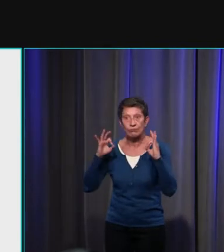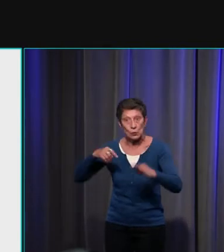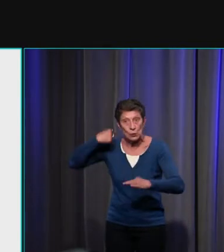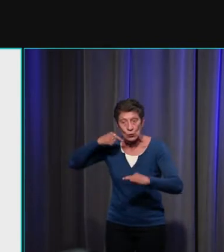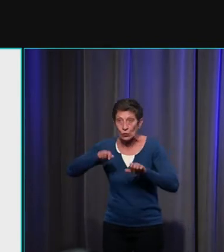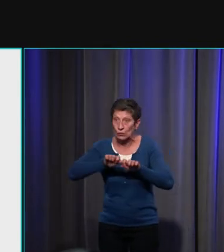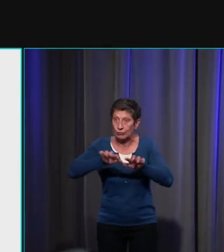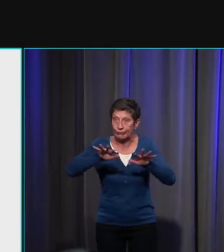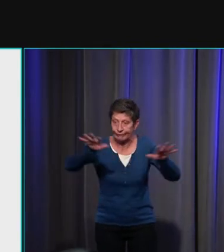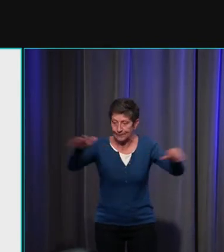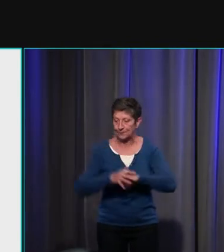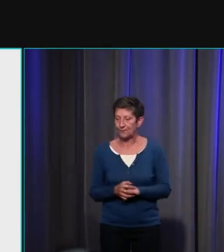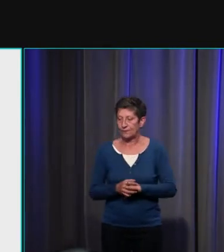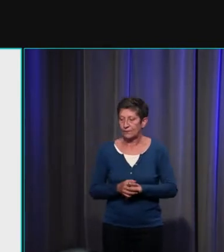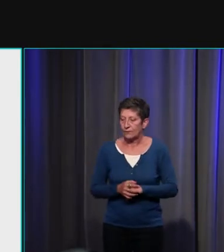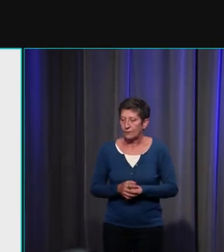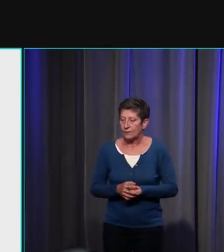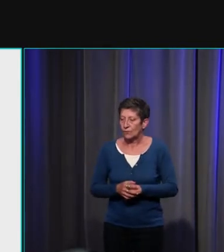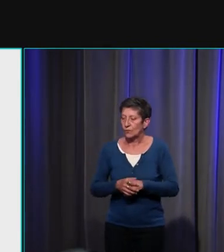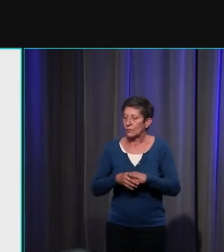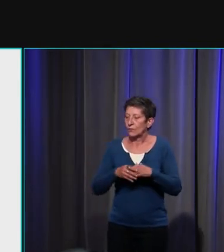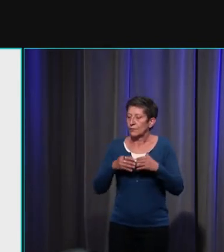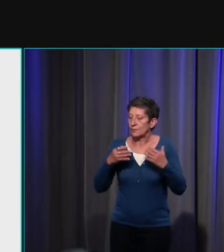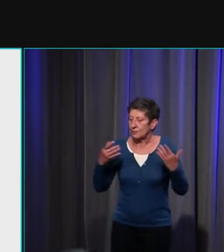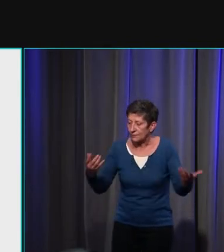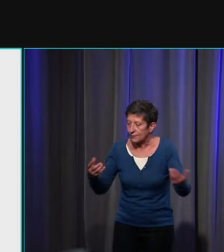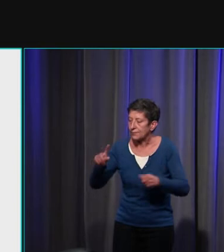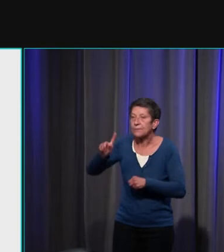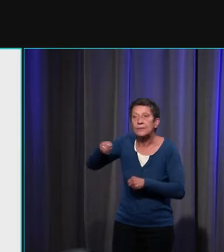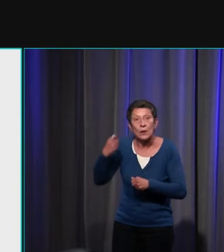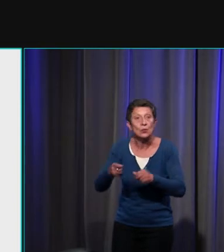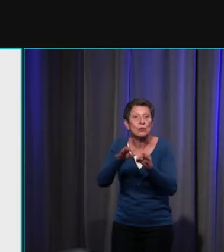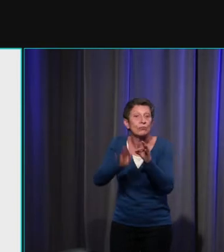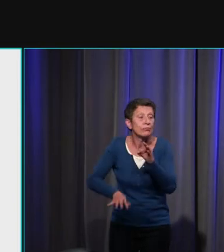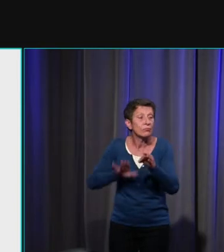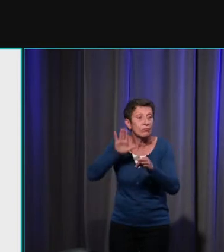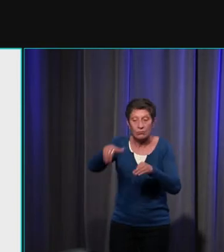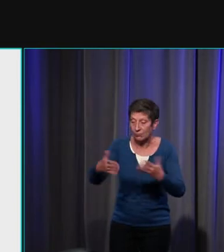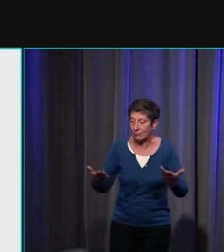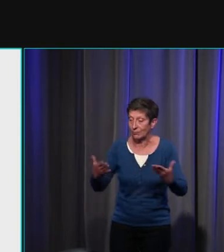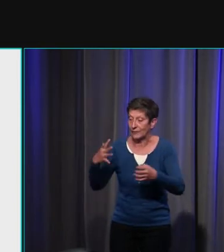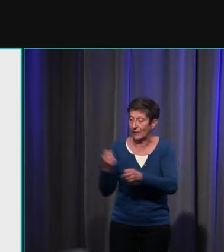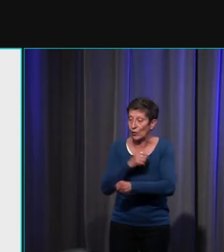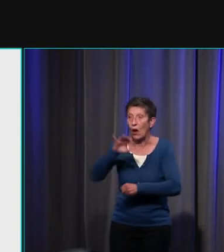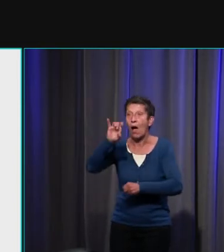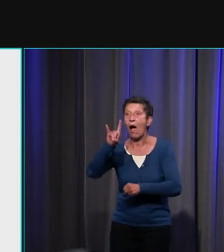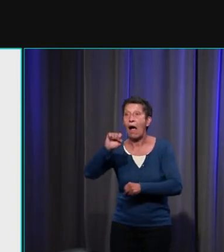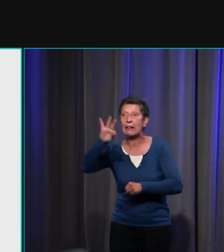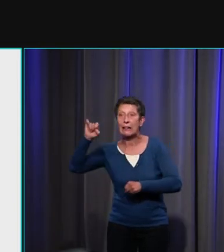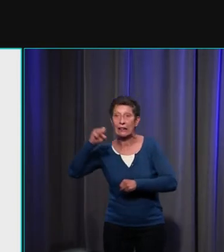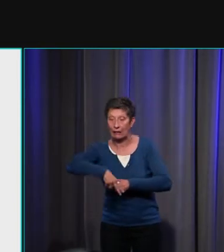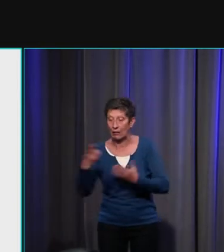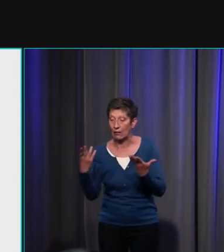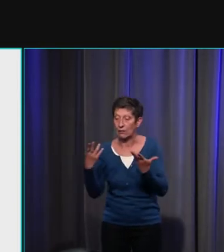seldjoukides ça aboutira bien entendu à la victoire de attin ou salade à ce guerrier kurde